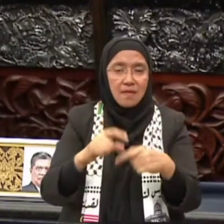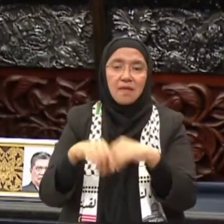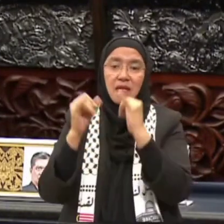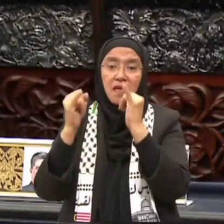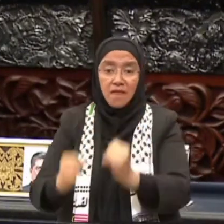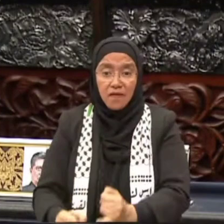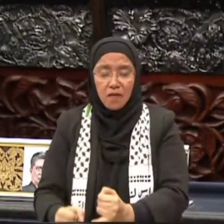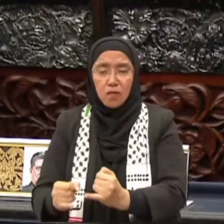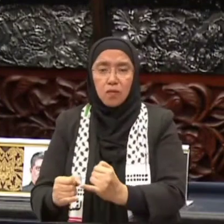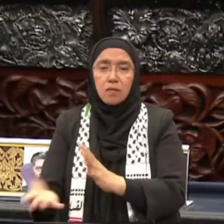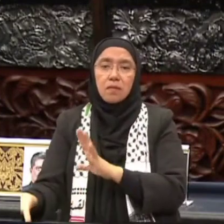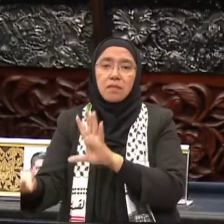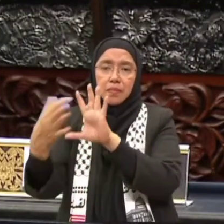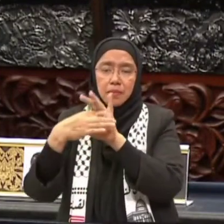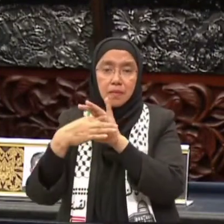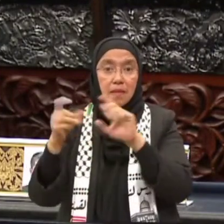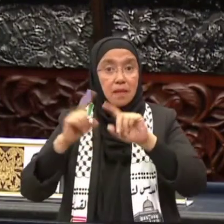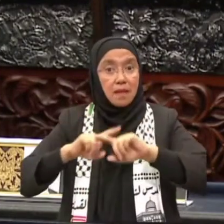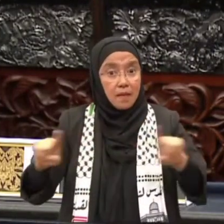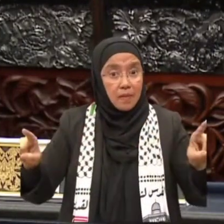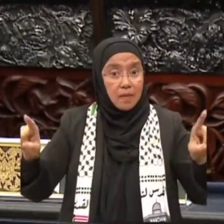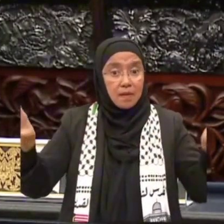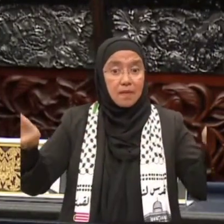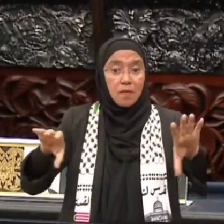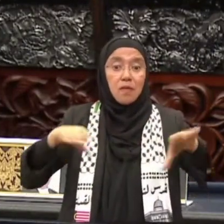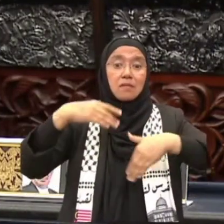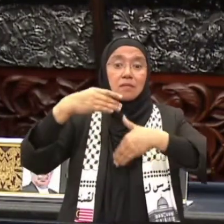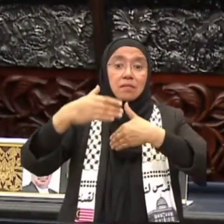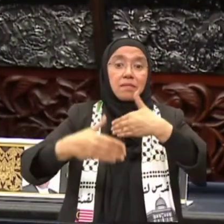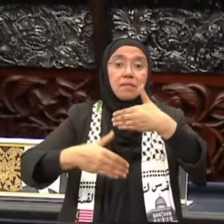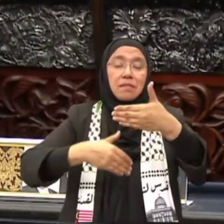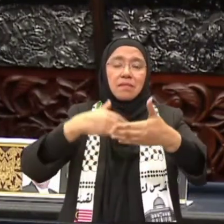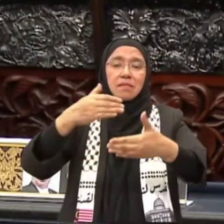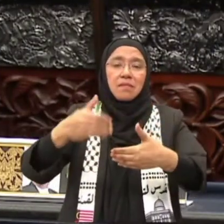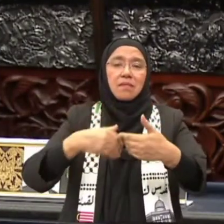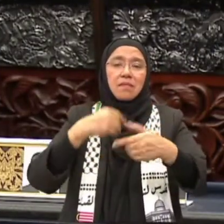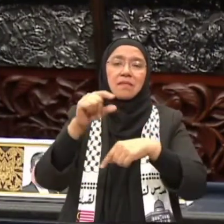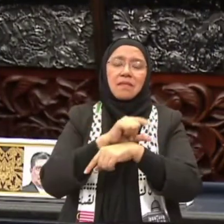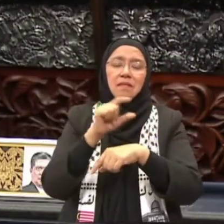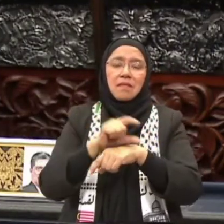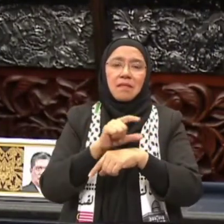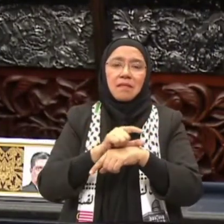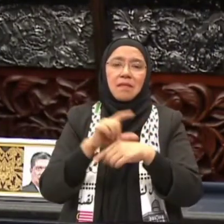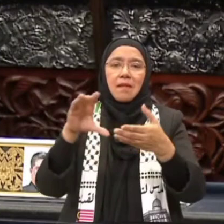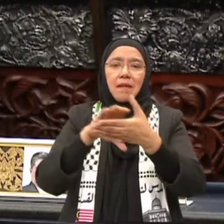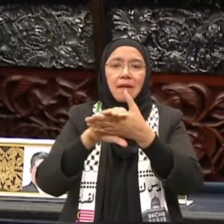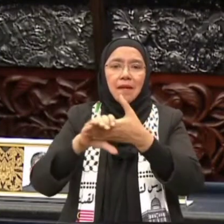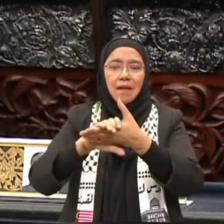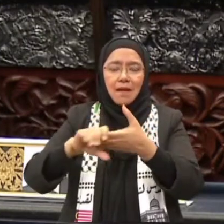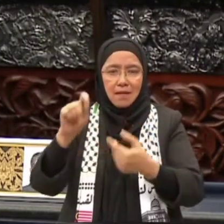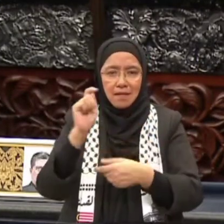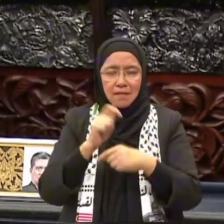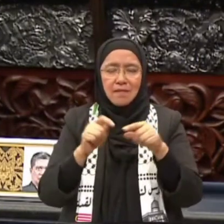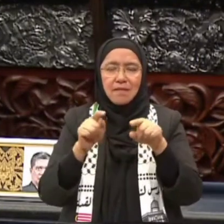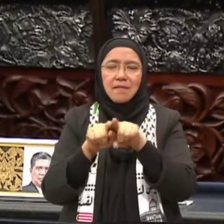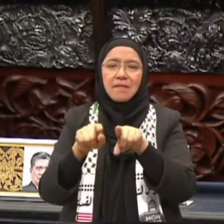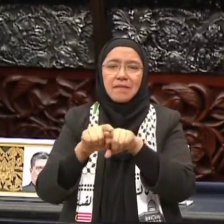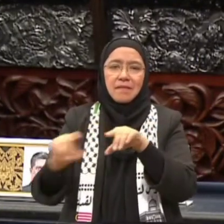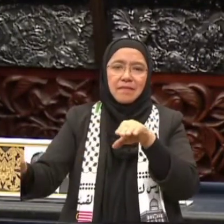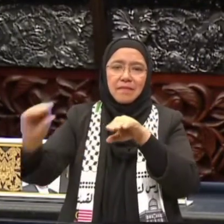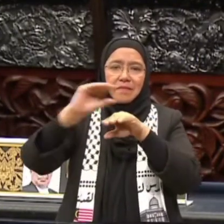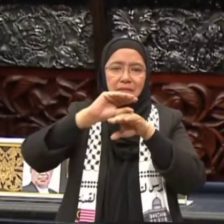tetapi dilaksanakan menggunakan kaedah kad subsidi. Datuk Yang di-Pertua, keputusan-keputusan